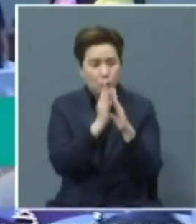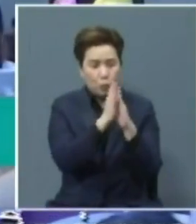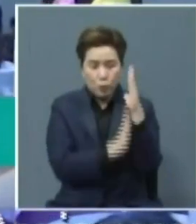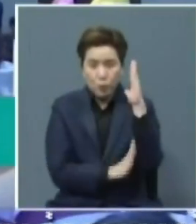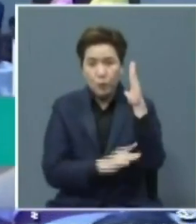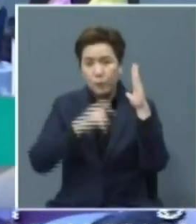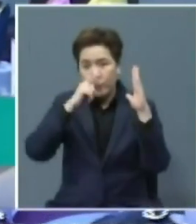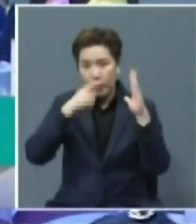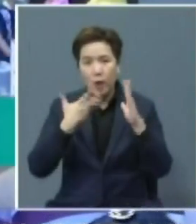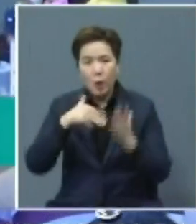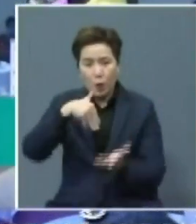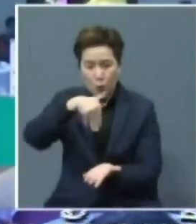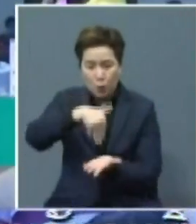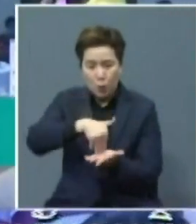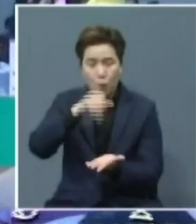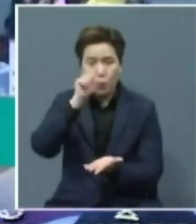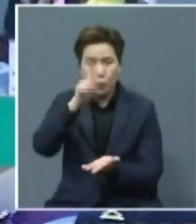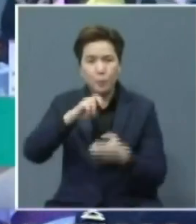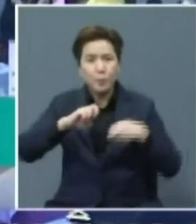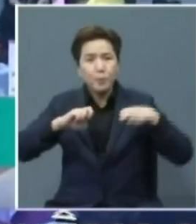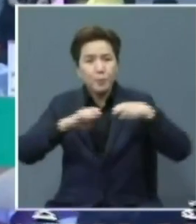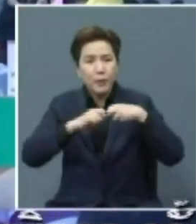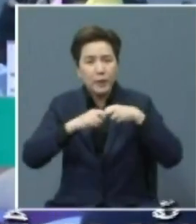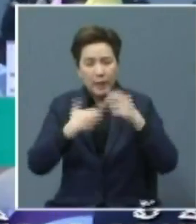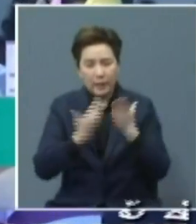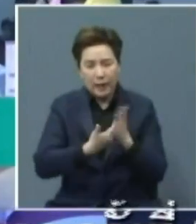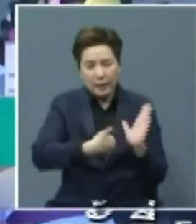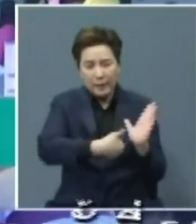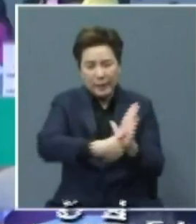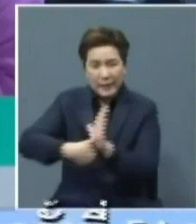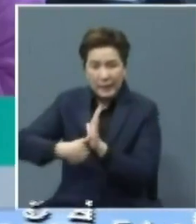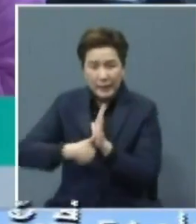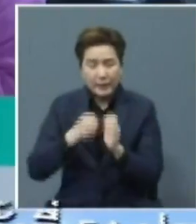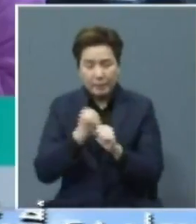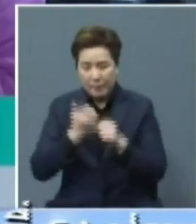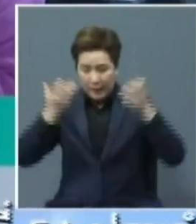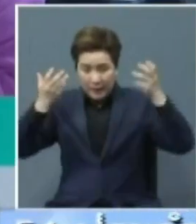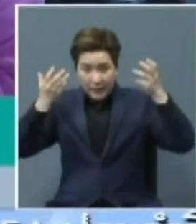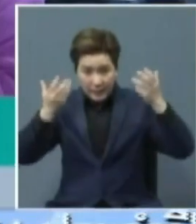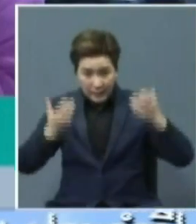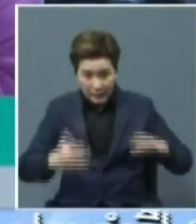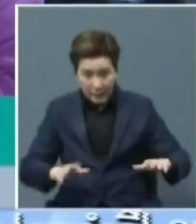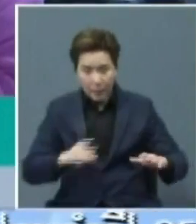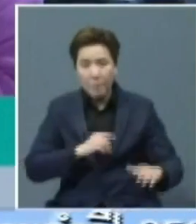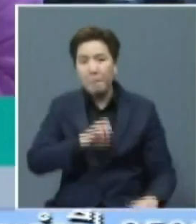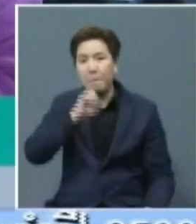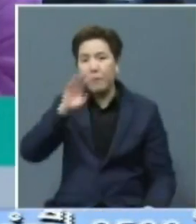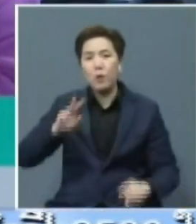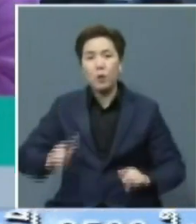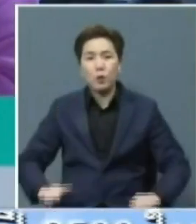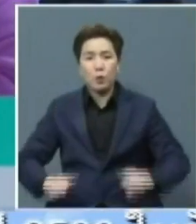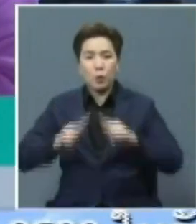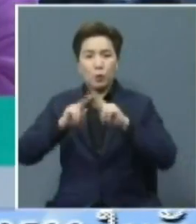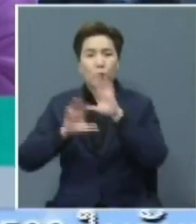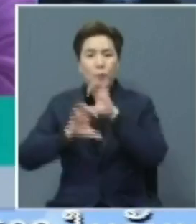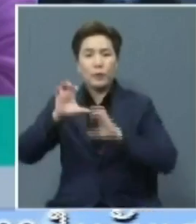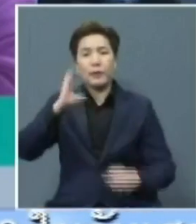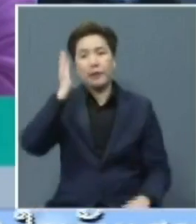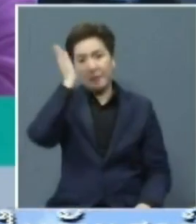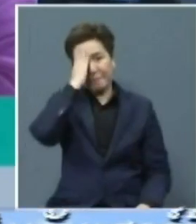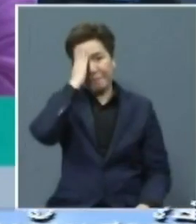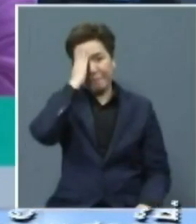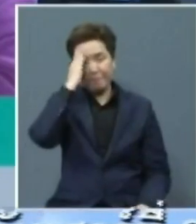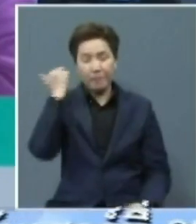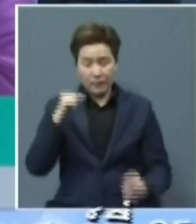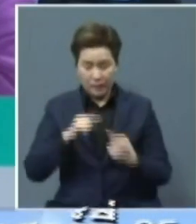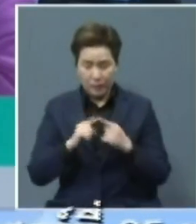ประเทศเร่งตั้งศูนย์อำนวยการแก้ไขปัญหาหนี้นอกระบบให้แล้วเสร็จและให้รายงานกระทรวงมหาดไทยรับทราบทันทีพร้อม